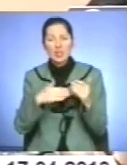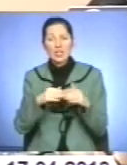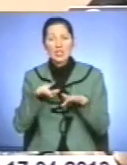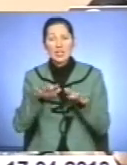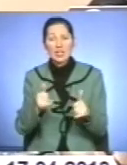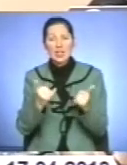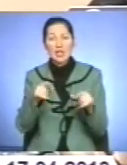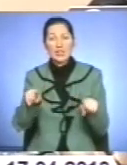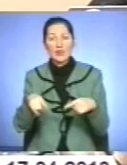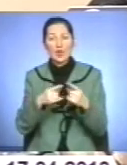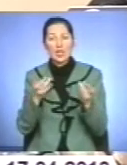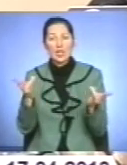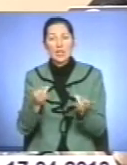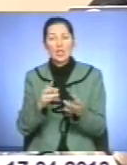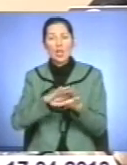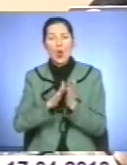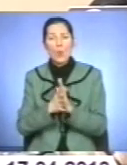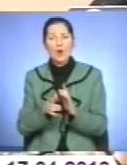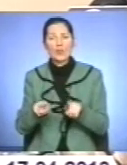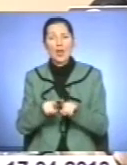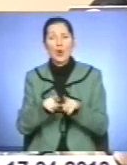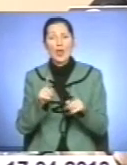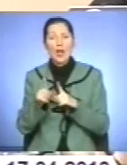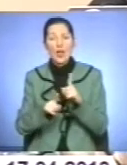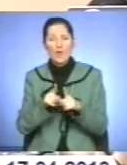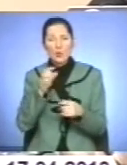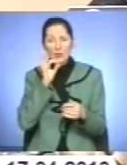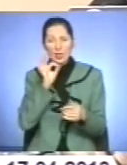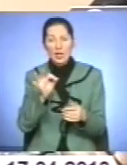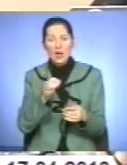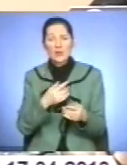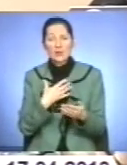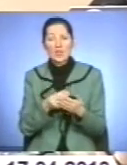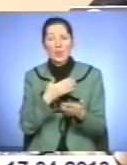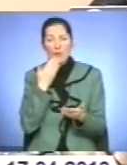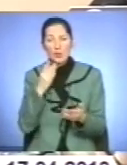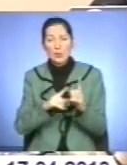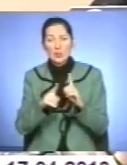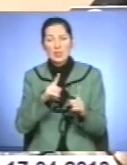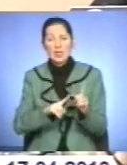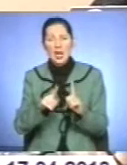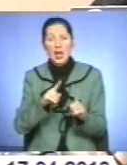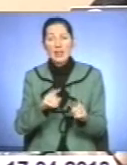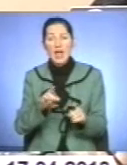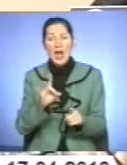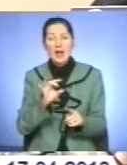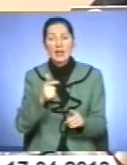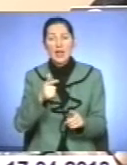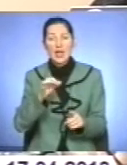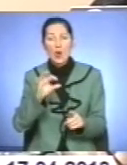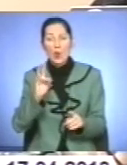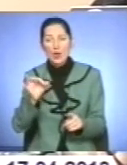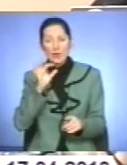умов такої реформи, зазначив у своєму виступі на засіданні Ради регіонів 21 березня президент України Віктор